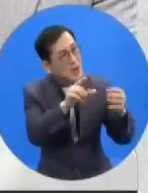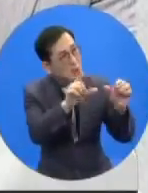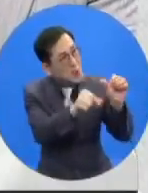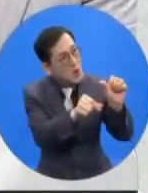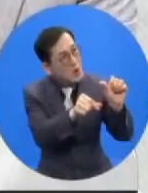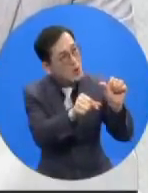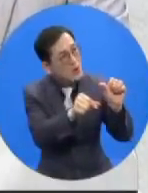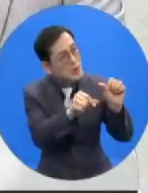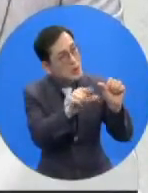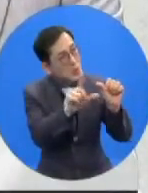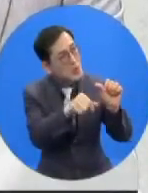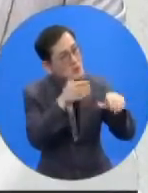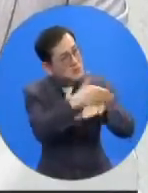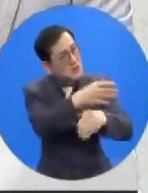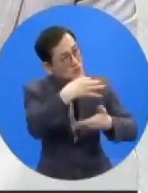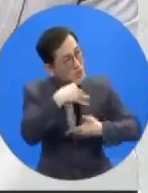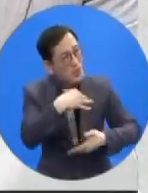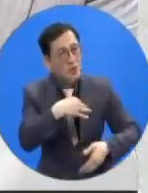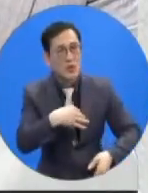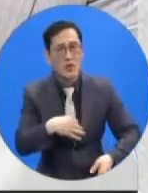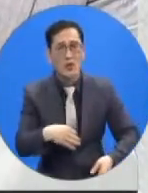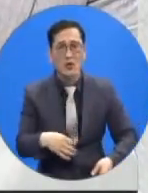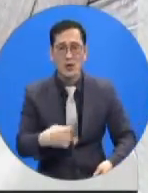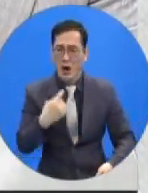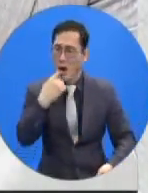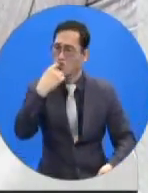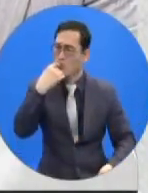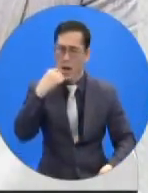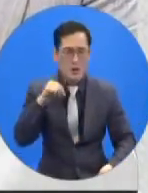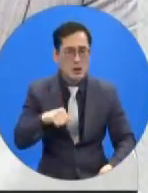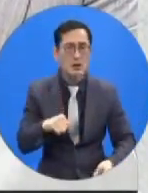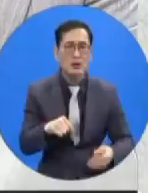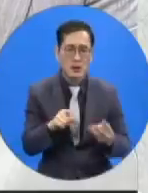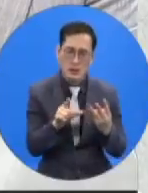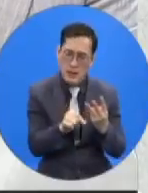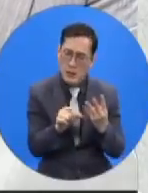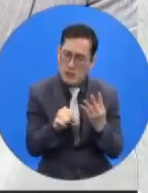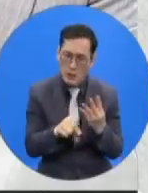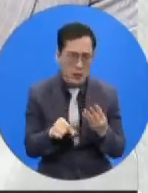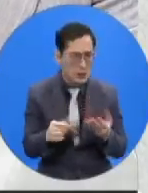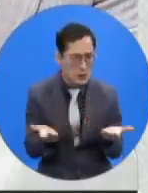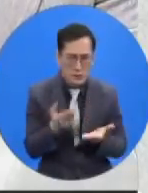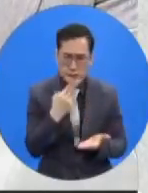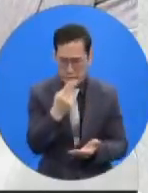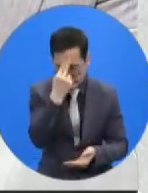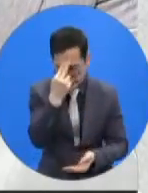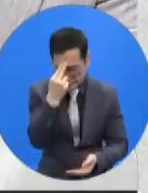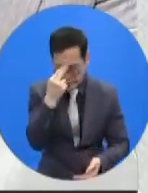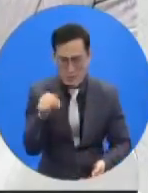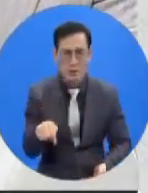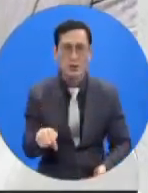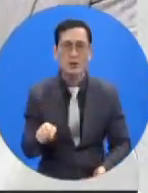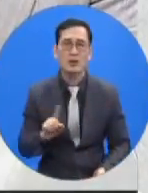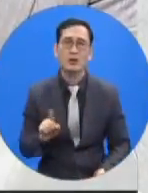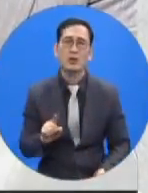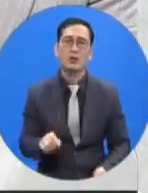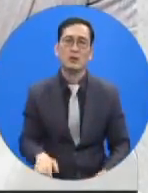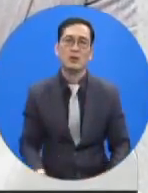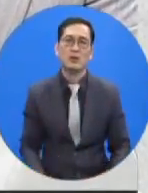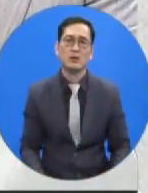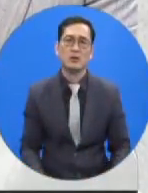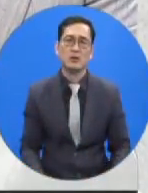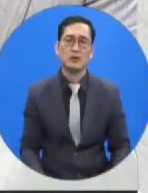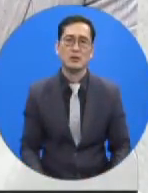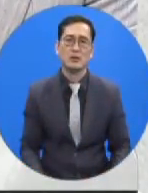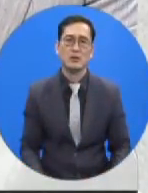달 어떻게 버틸 것인지 저분들에게는요. 이게 생존의 문제라고 보여집니다. 저런 안타까운 분들이 곳곳에